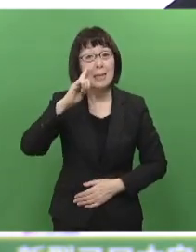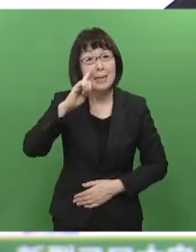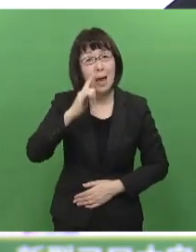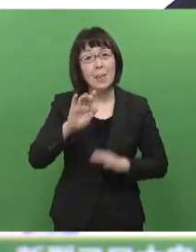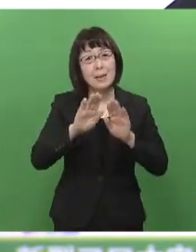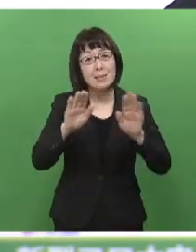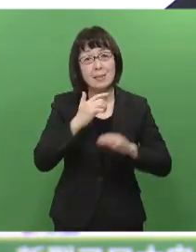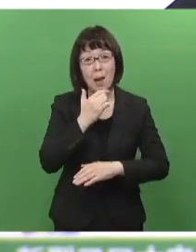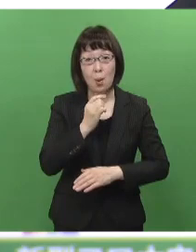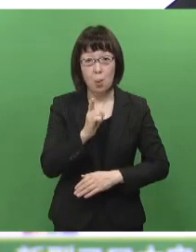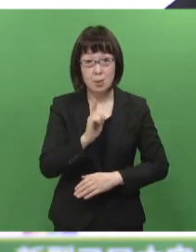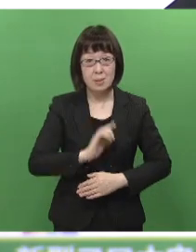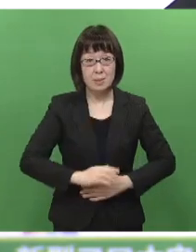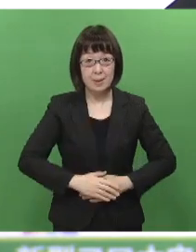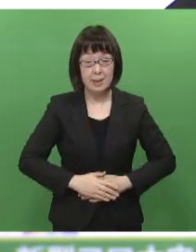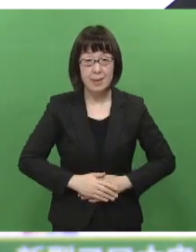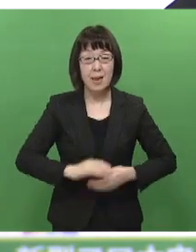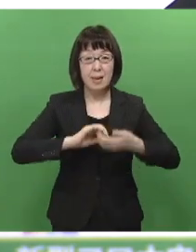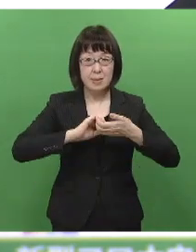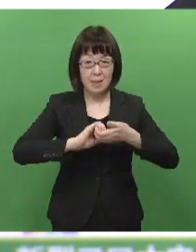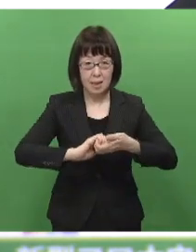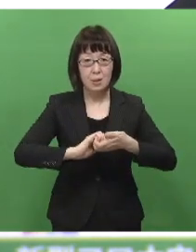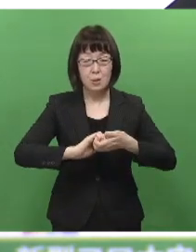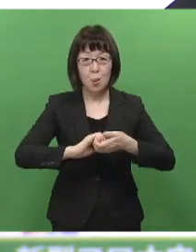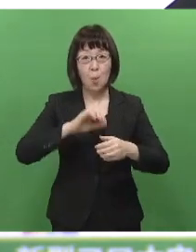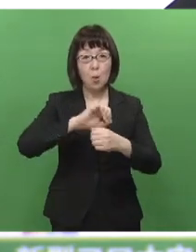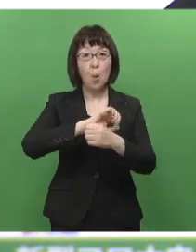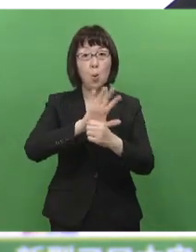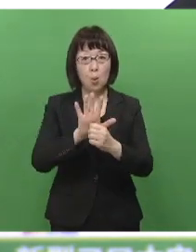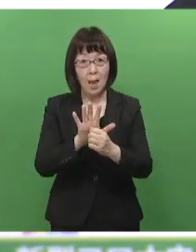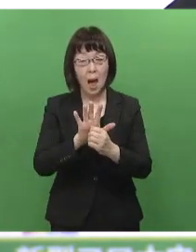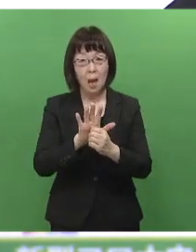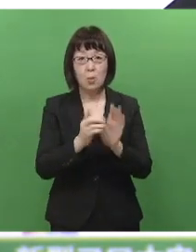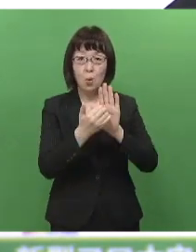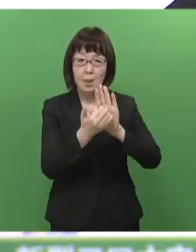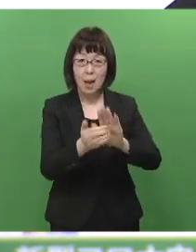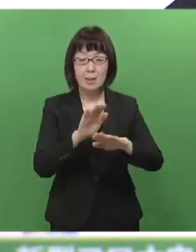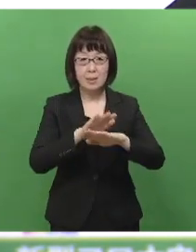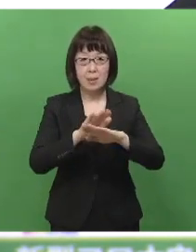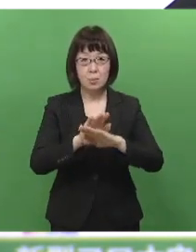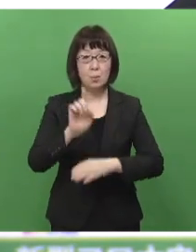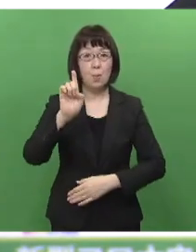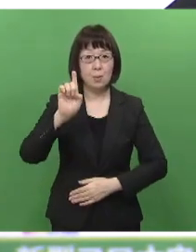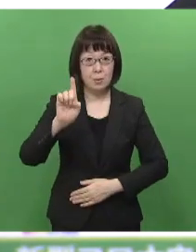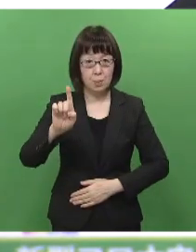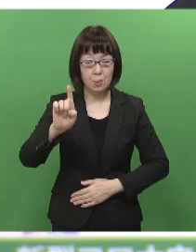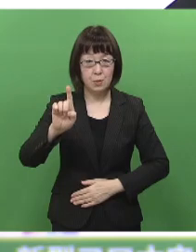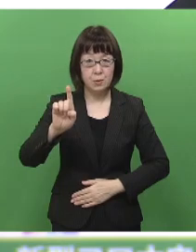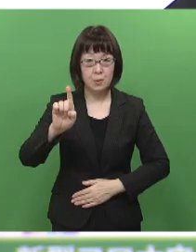してぜひともそれはコロナ対策としての一環として、